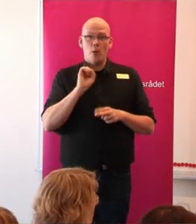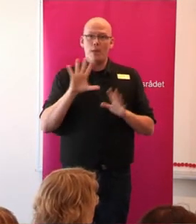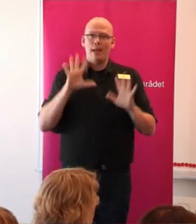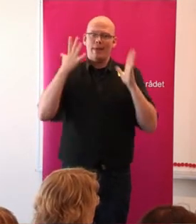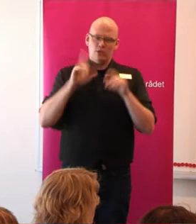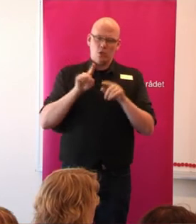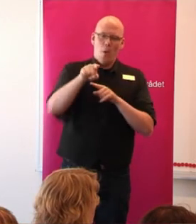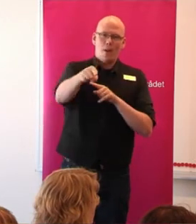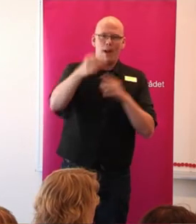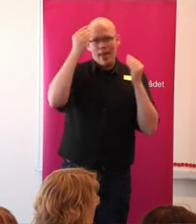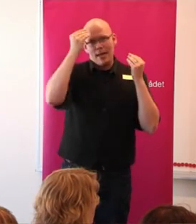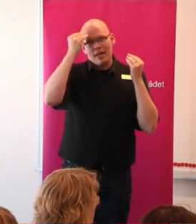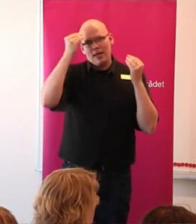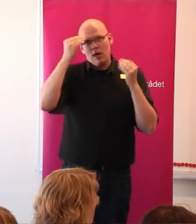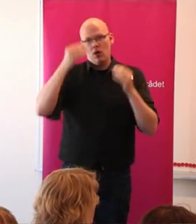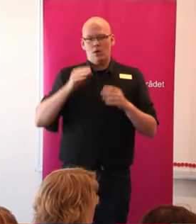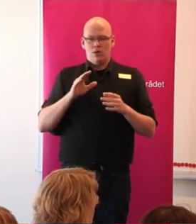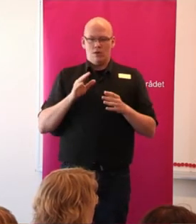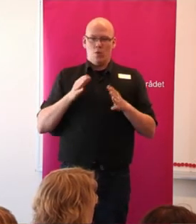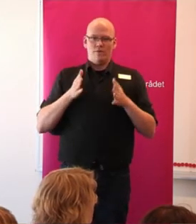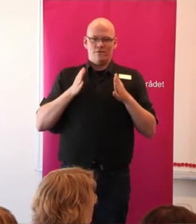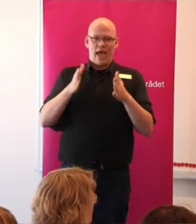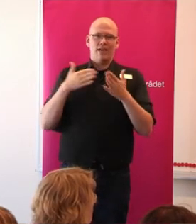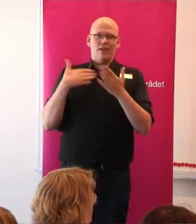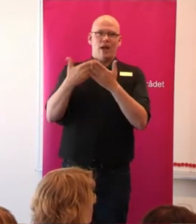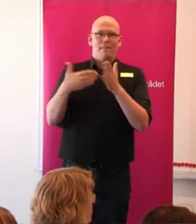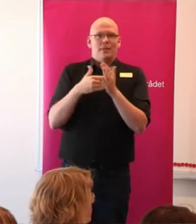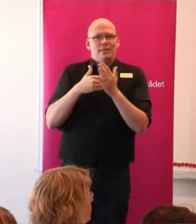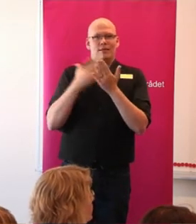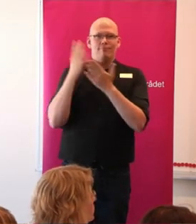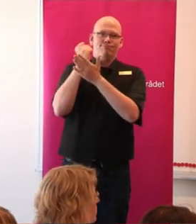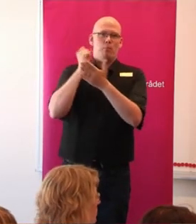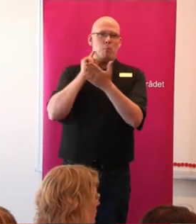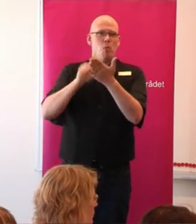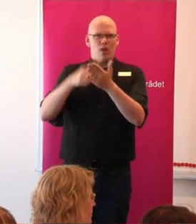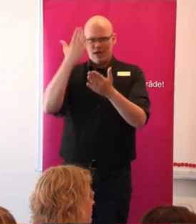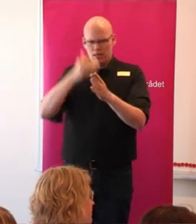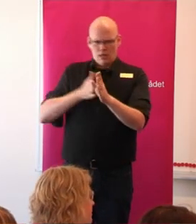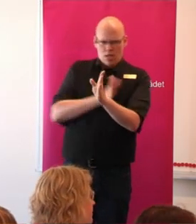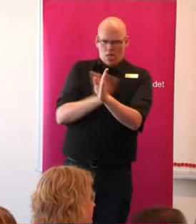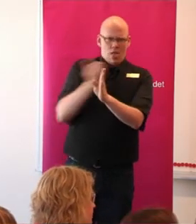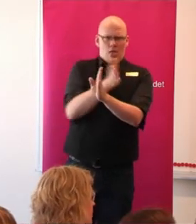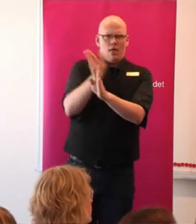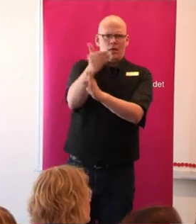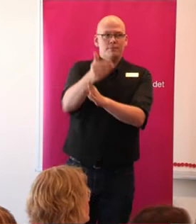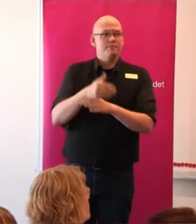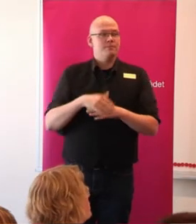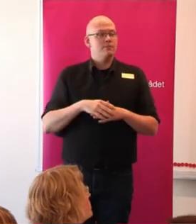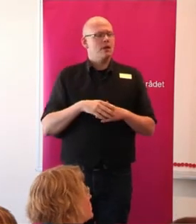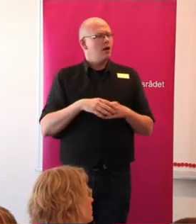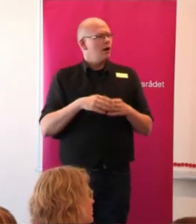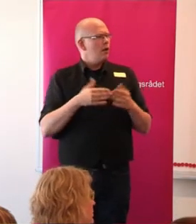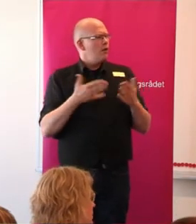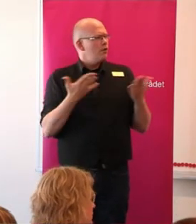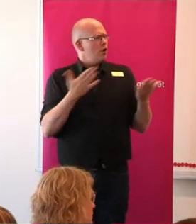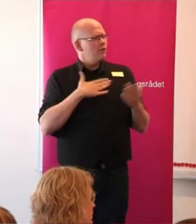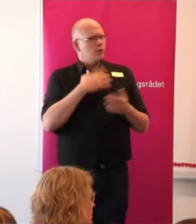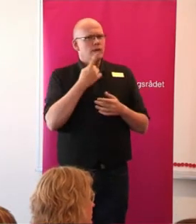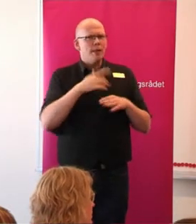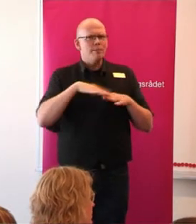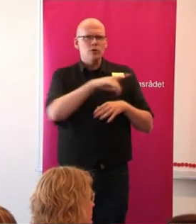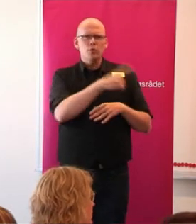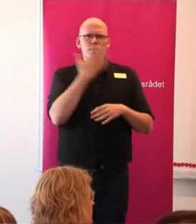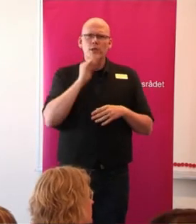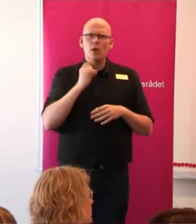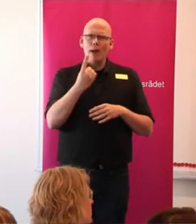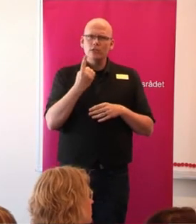lärandet och den krokiga bildningsresan eller bildningsvägen. Har du någon annan fråga som du skulle vilja skicka med? Du pratade lite grann om det här med platserna, antal